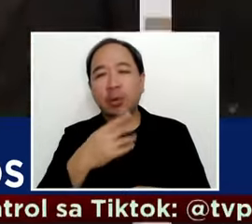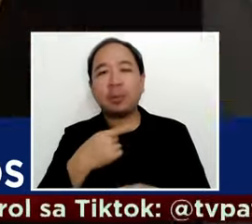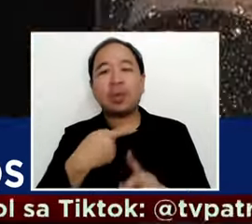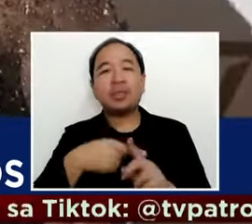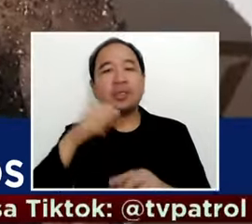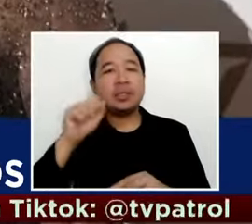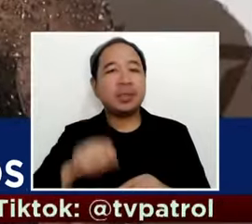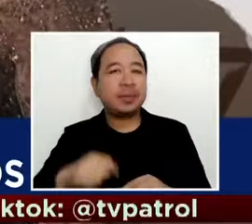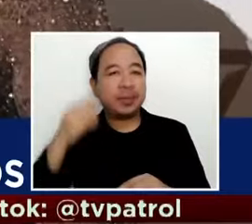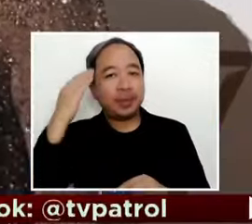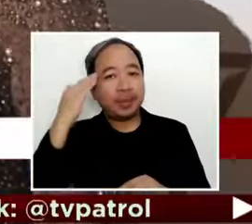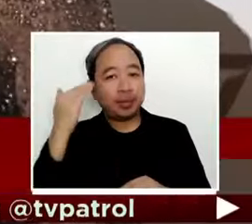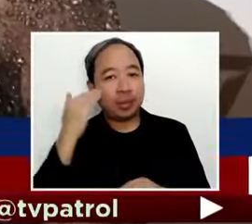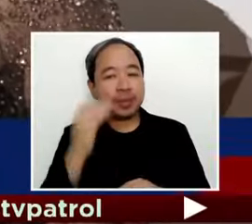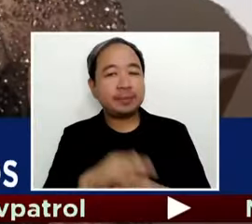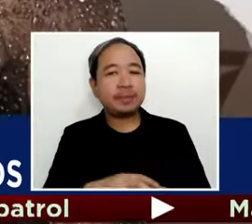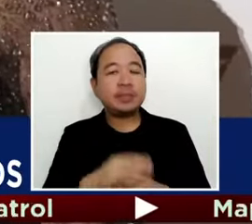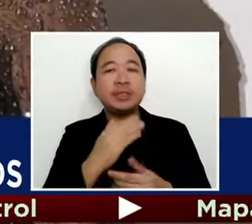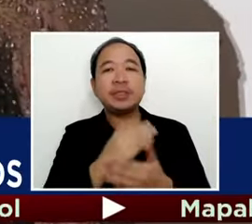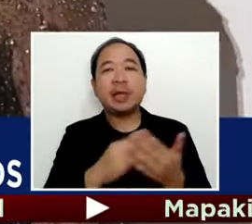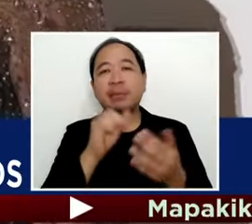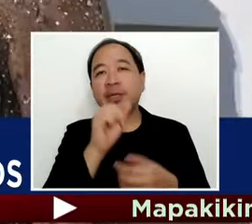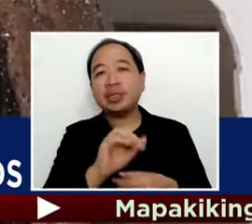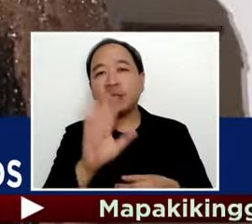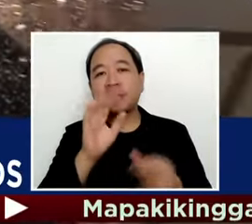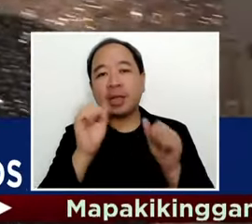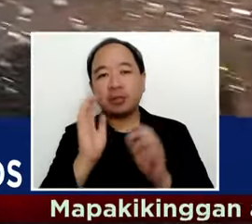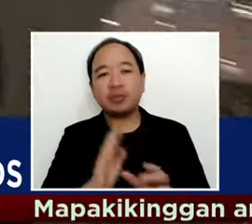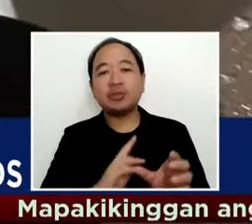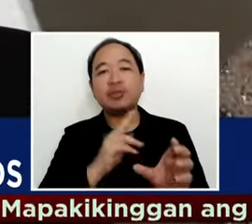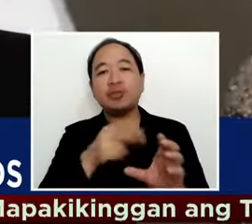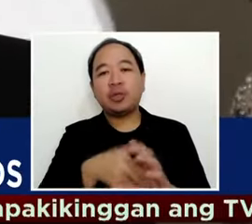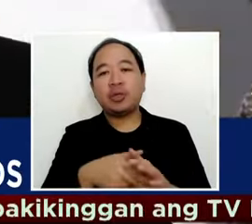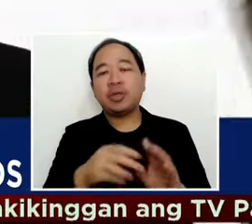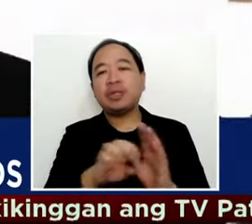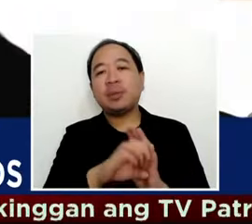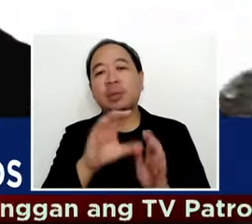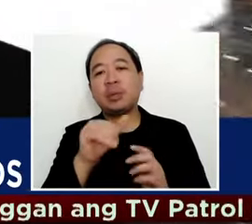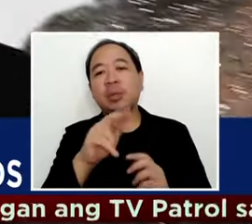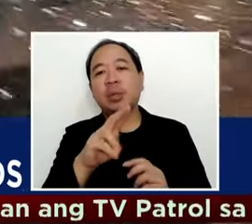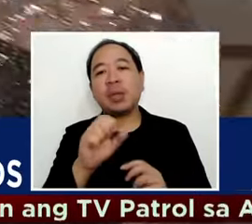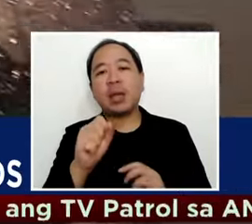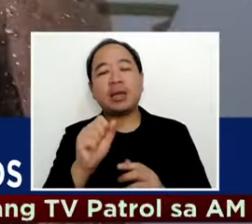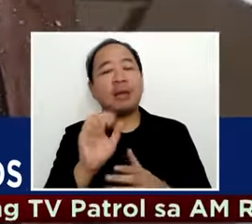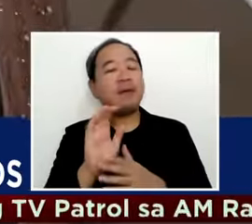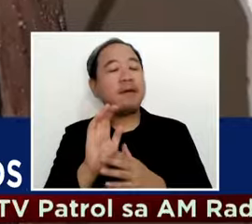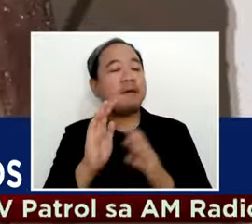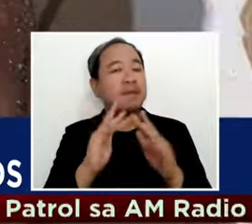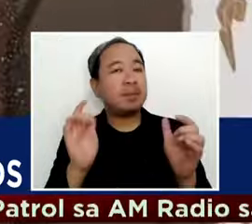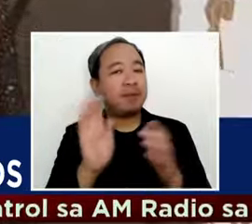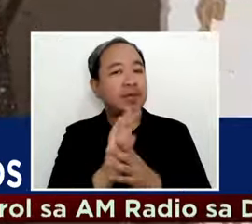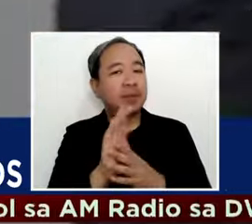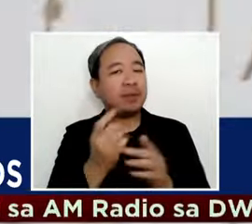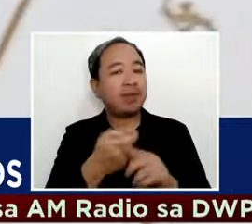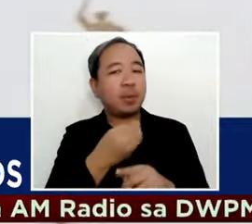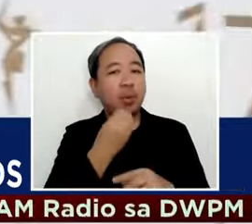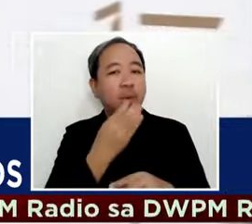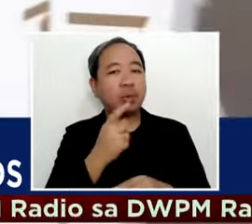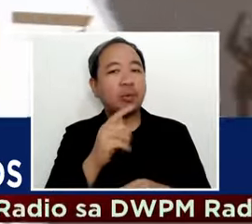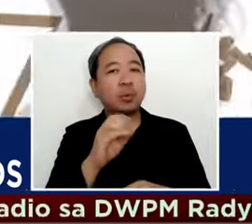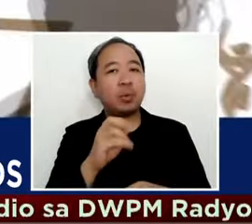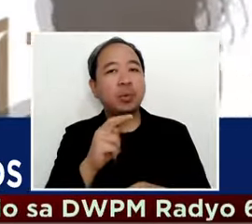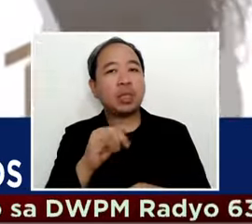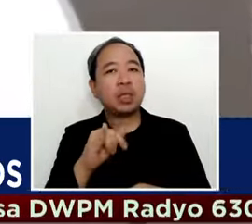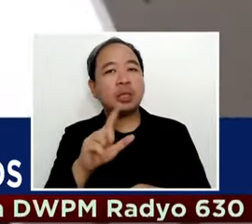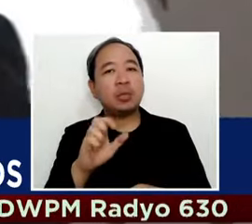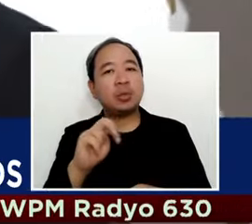Korea. Dumalo ang ilang Asian stars gaya ng Cannes Film Festival Best Actor mula Hong Kong na si Tony Leung, Thai